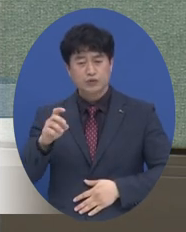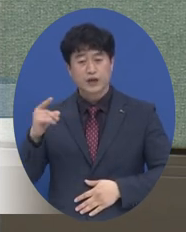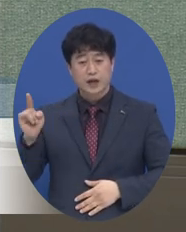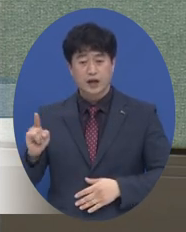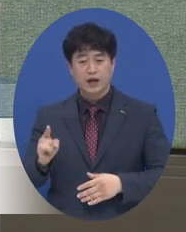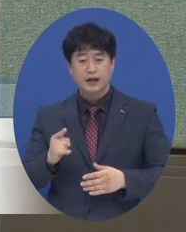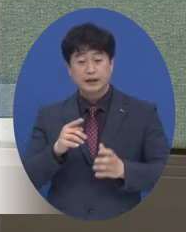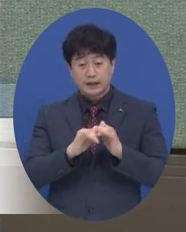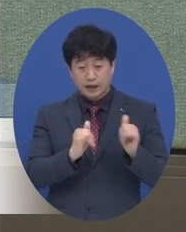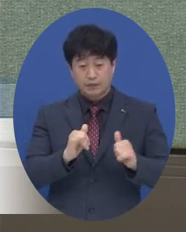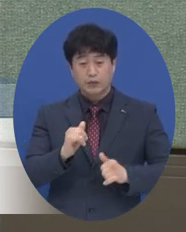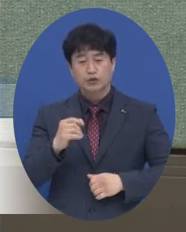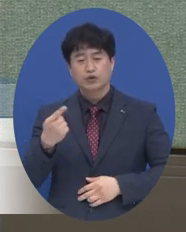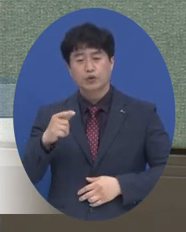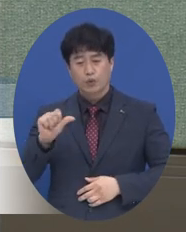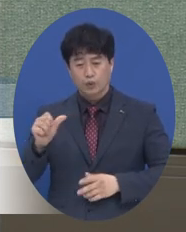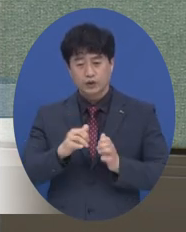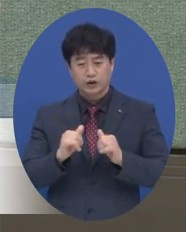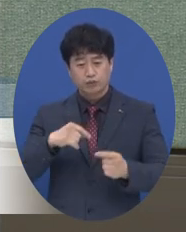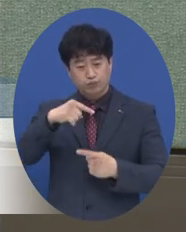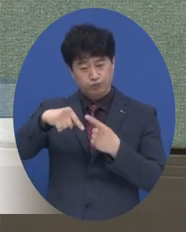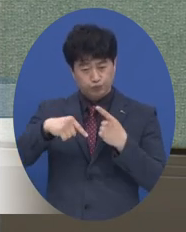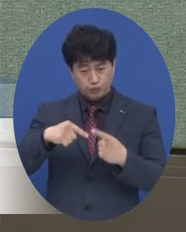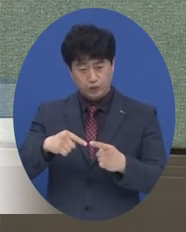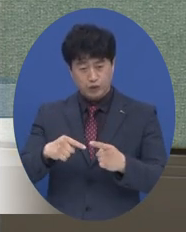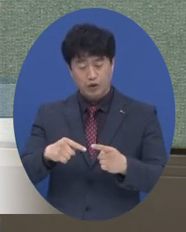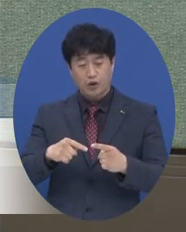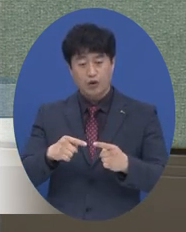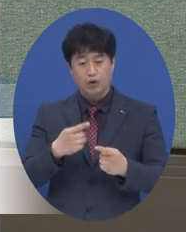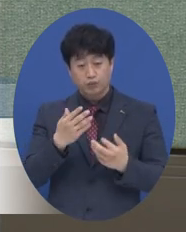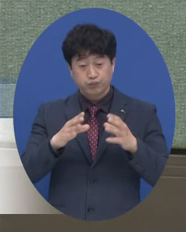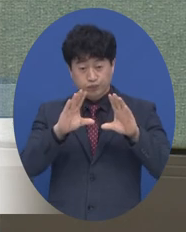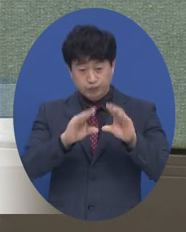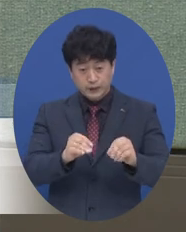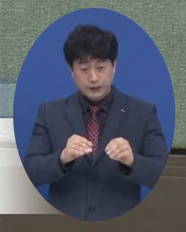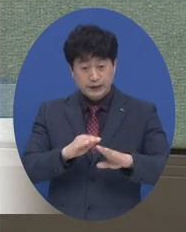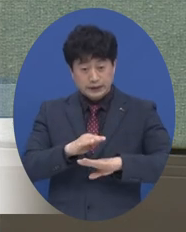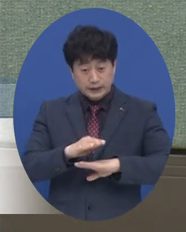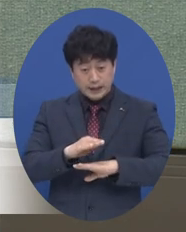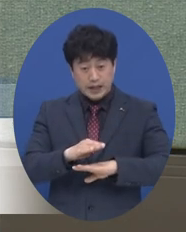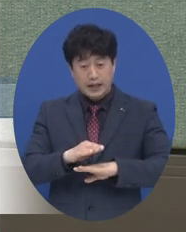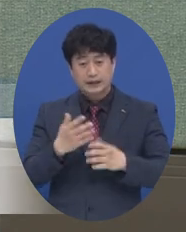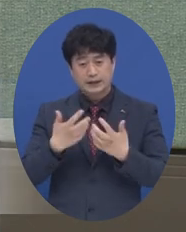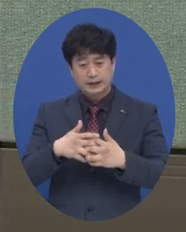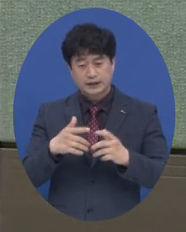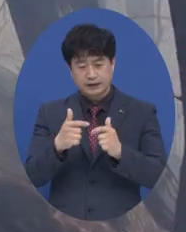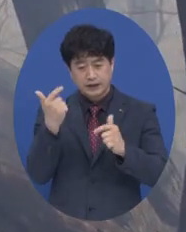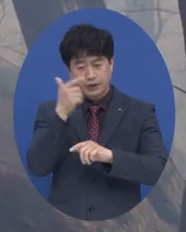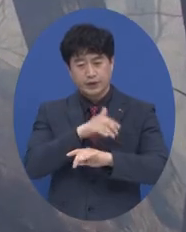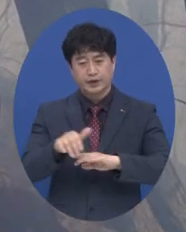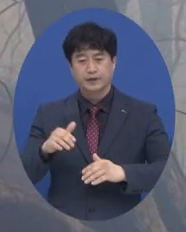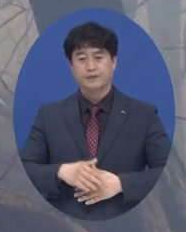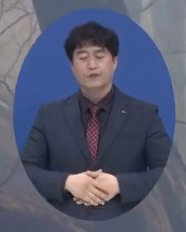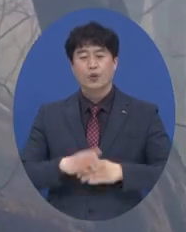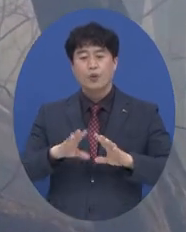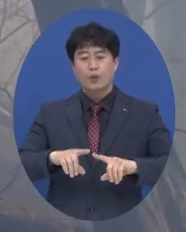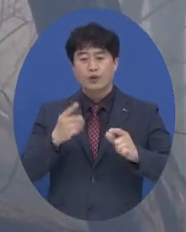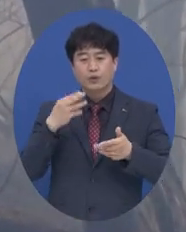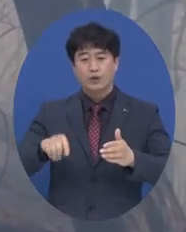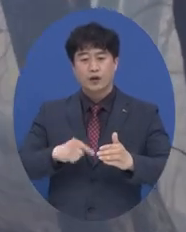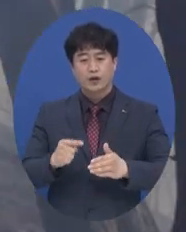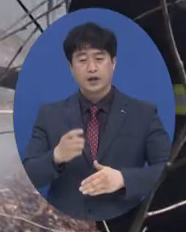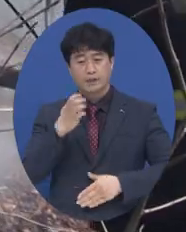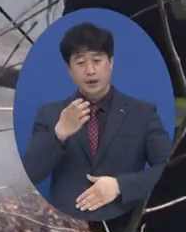인력 1,005 명 등 음 툼 을 운영하고 진화 차량 장비 등을 확정할 계획입니다 올해도 4